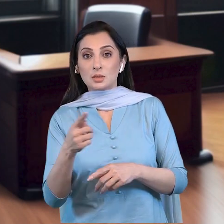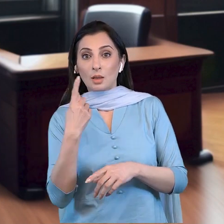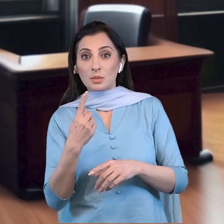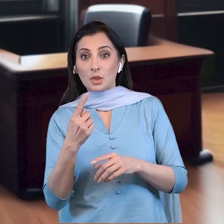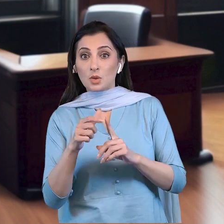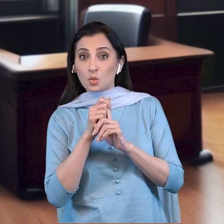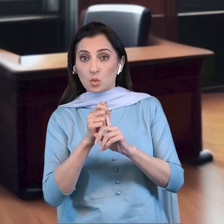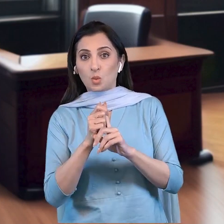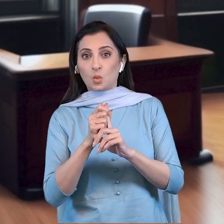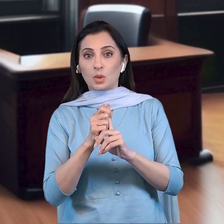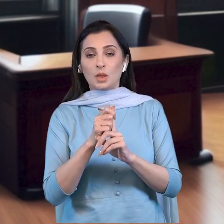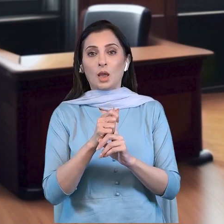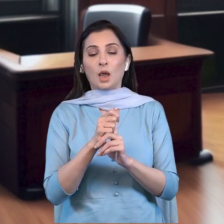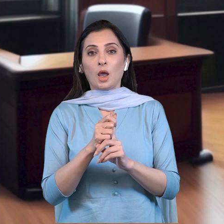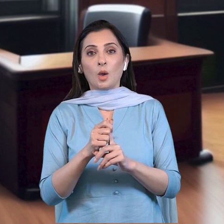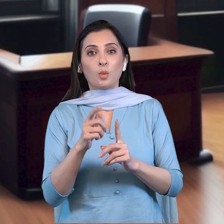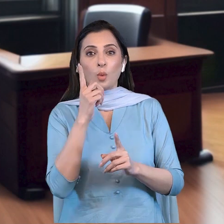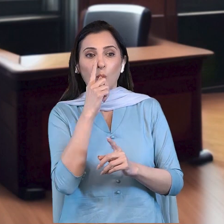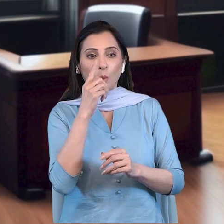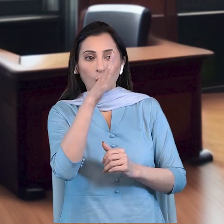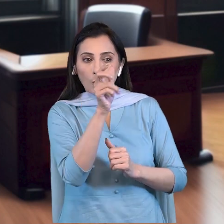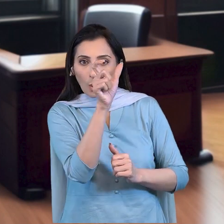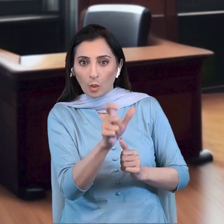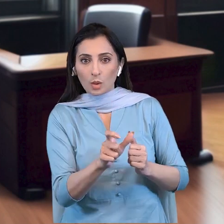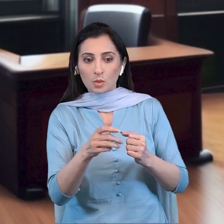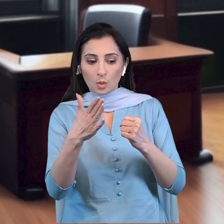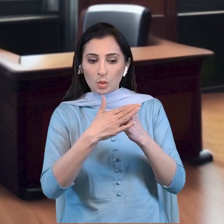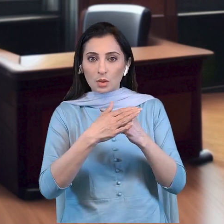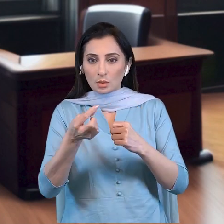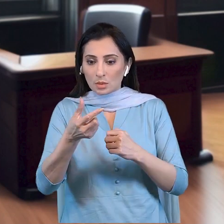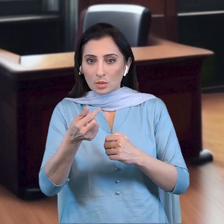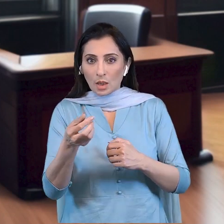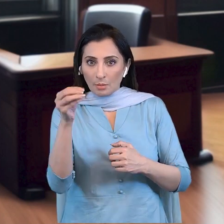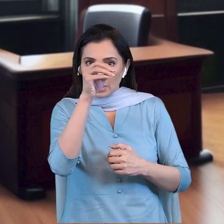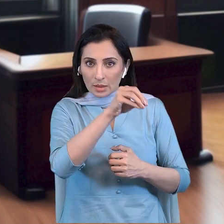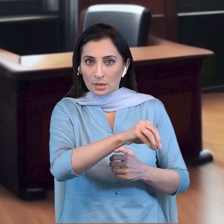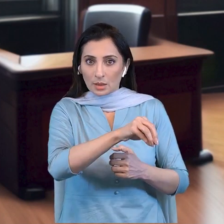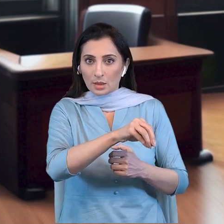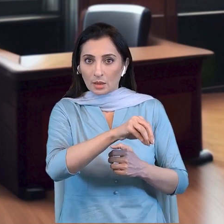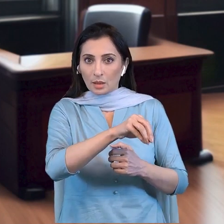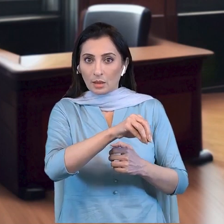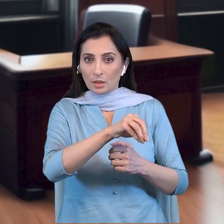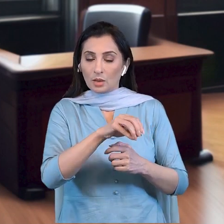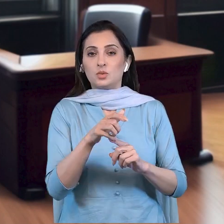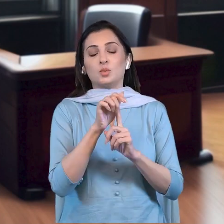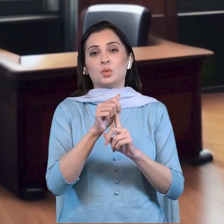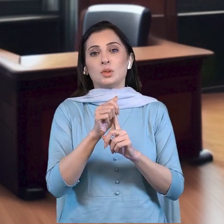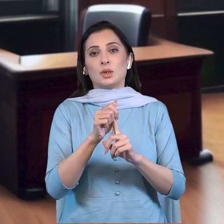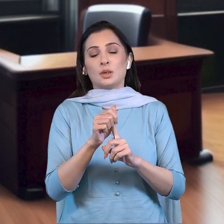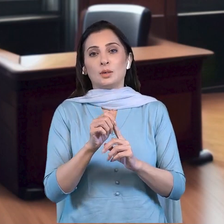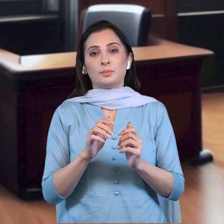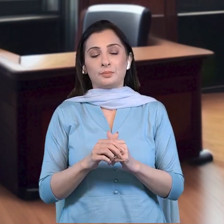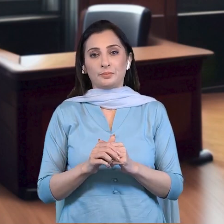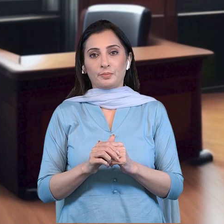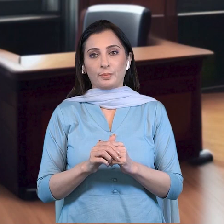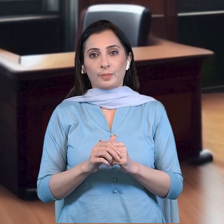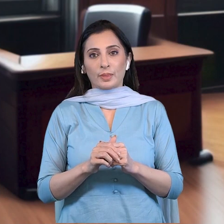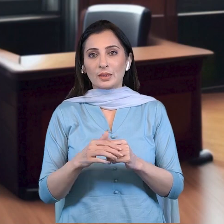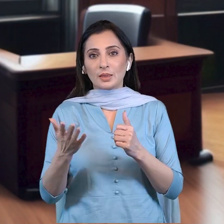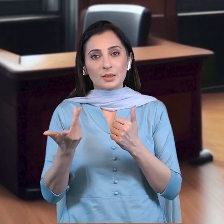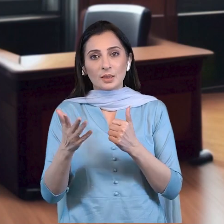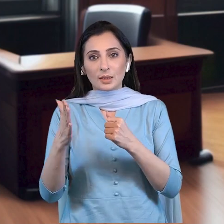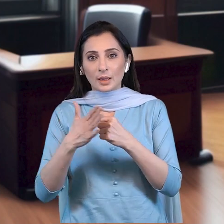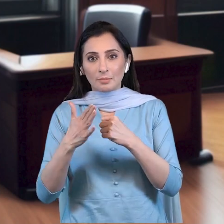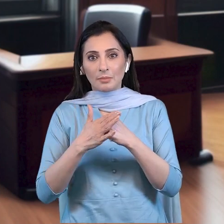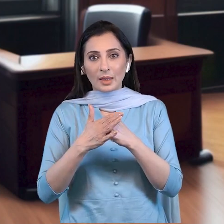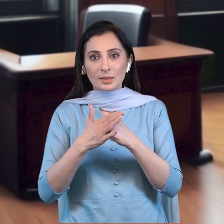مہر دو قسم کے ہوتے ہیں، ایک پرومپٹ ہوتے ہیں، ایک ڈیفرڈ ہوتے ہیں۔ پرومپٹ ہوتے ہیں معجل اور ڈیفرڈ ہوتے ہیں